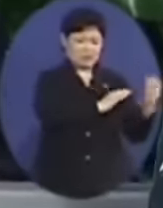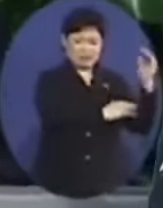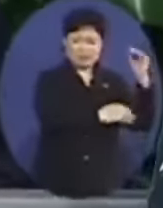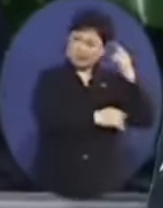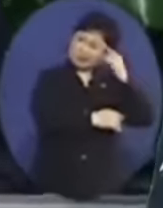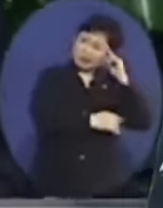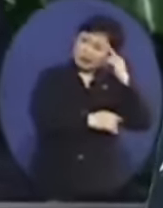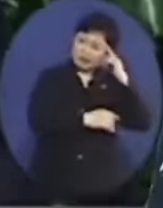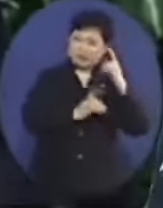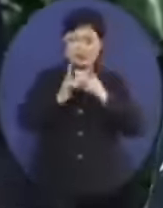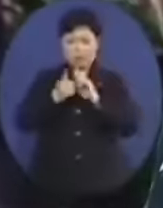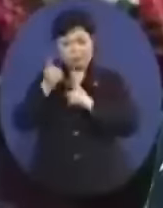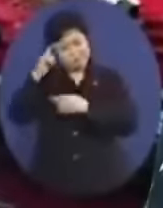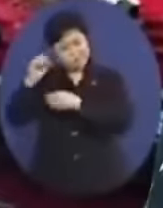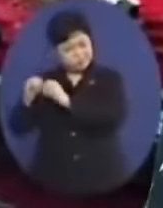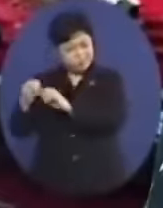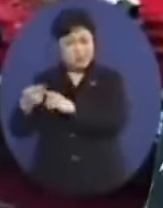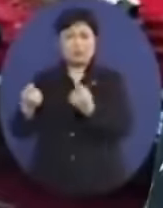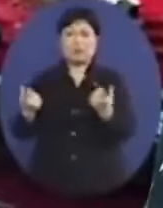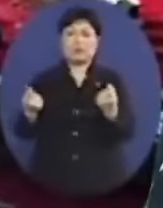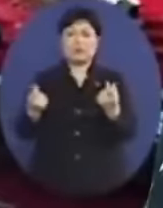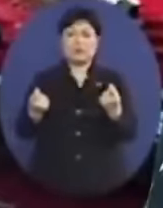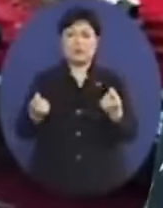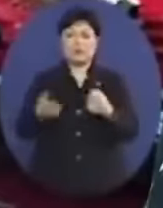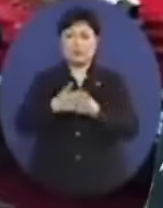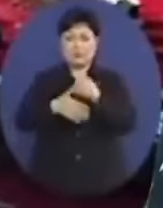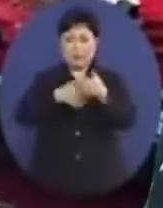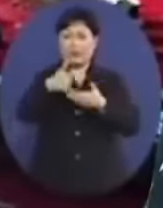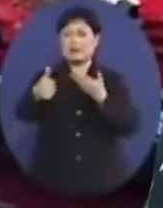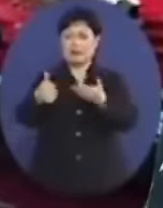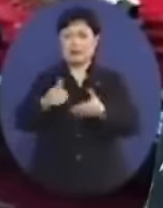알아듣습니다 그런데 하물며 여러분